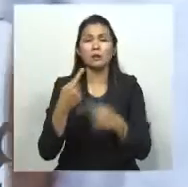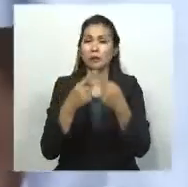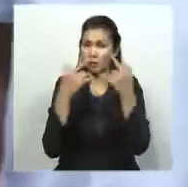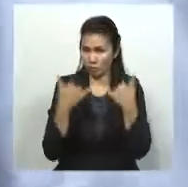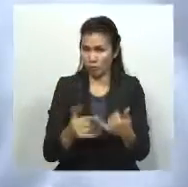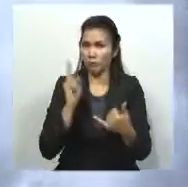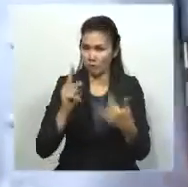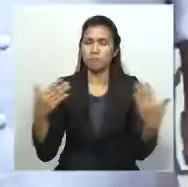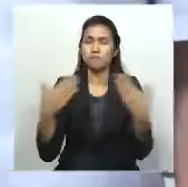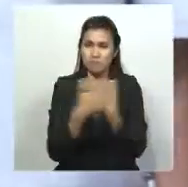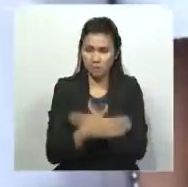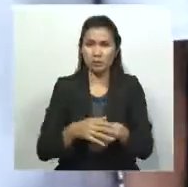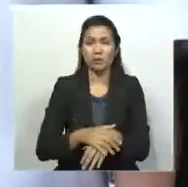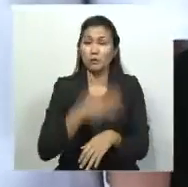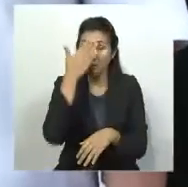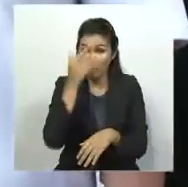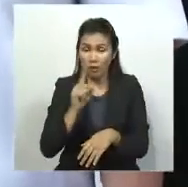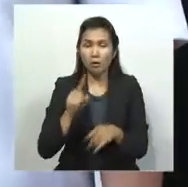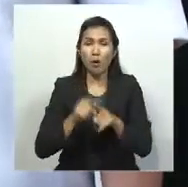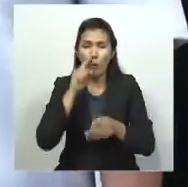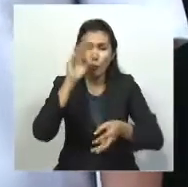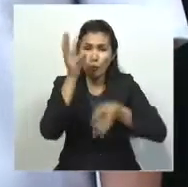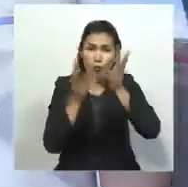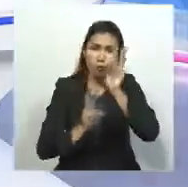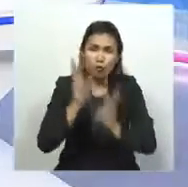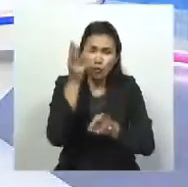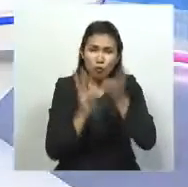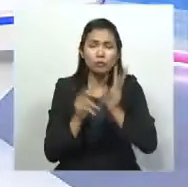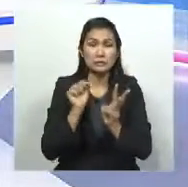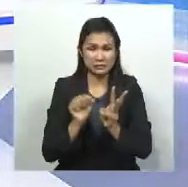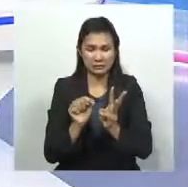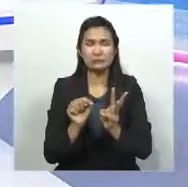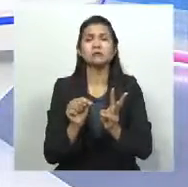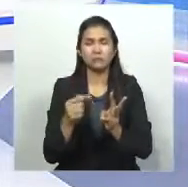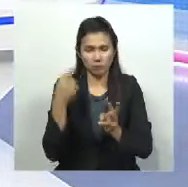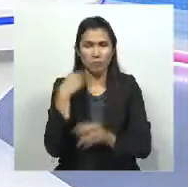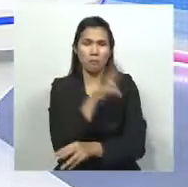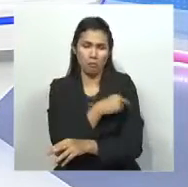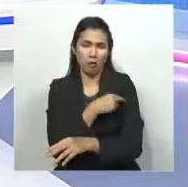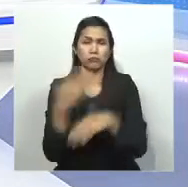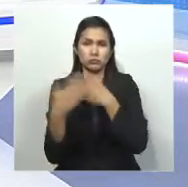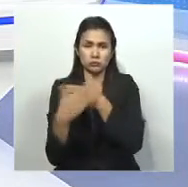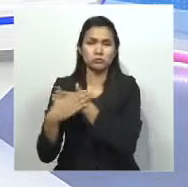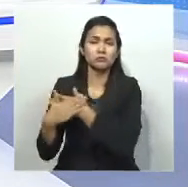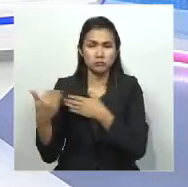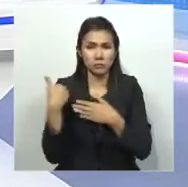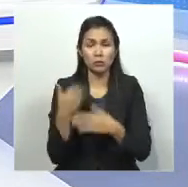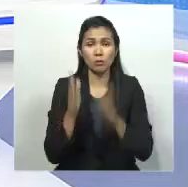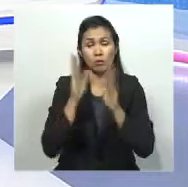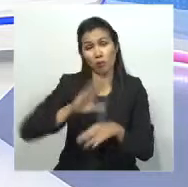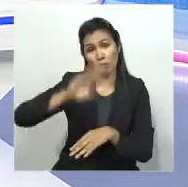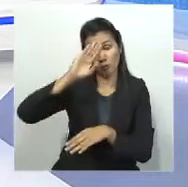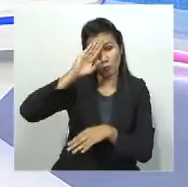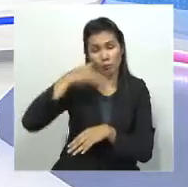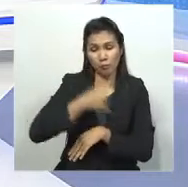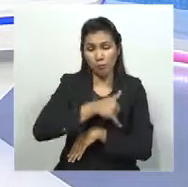รมกันหน่อยนะคะเพราะว่าจากปัญหาฝุ่นละอองที่มันมีขึ้นมาในตอนนี้เนี่ยก็มีคุณหมอออกมาบอกแล้วจำนวนผู้ป่วยที่เข้า